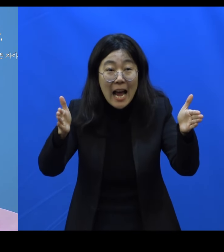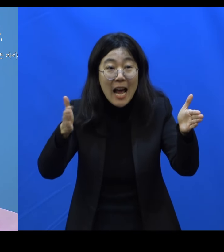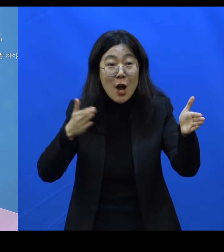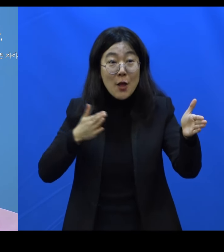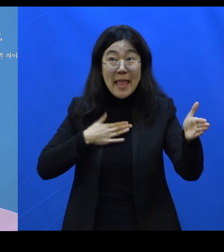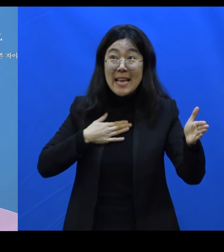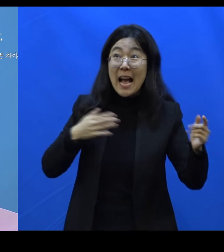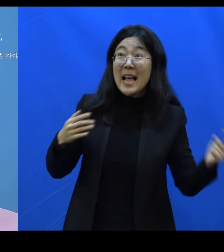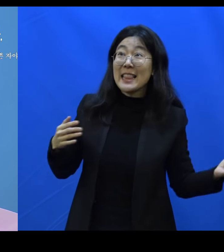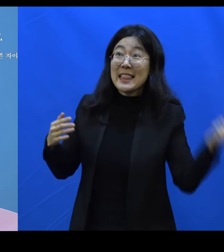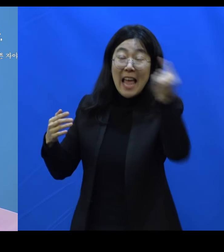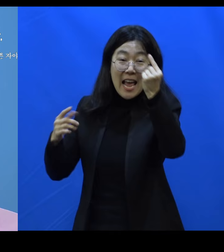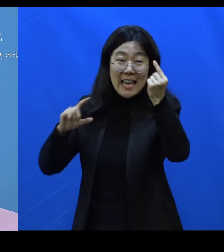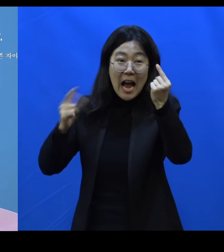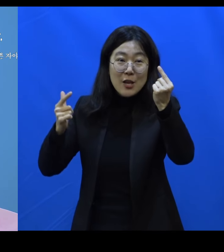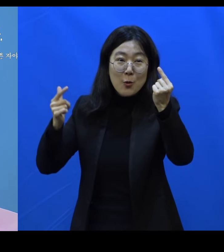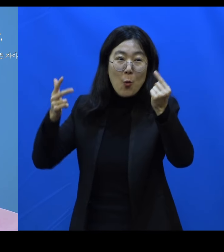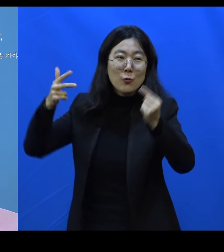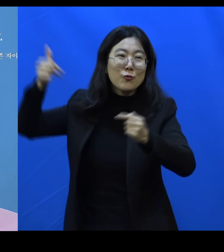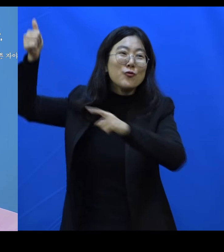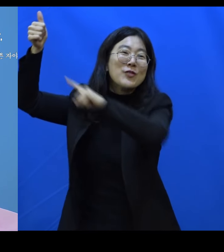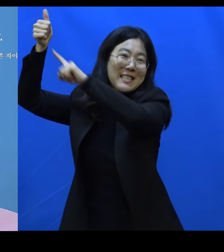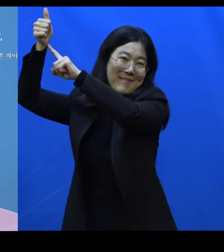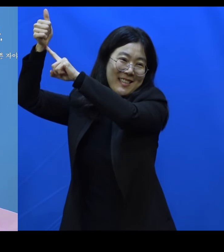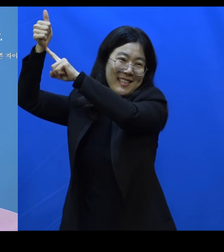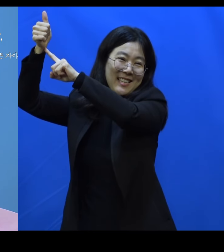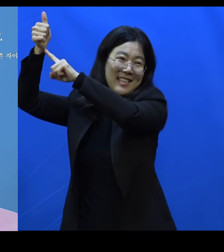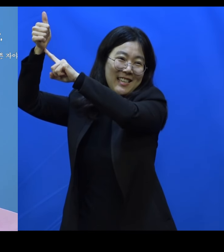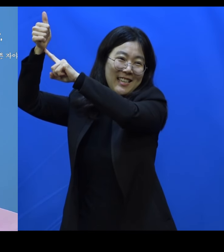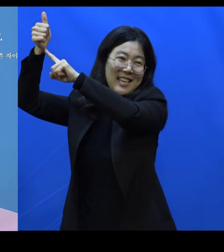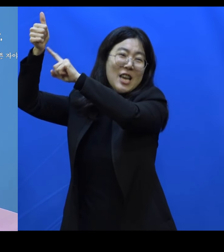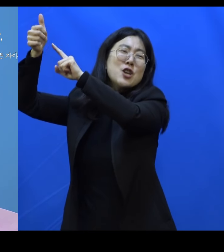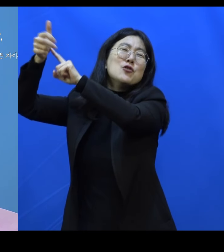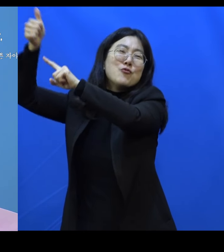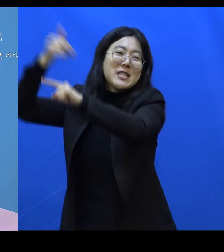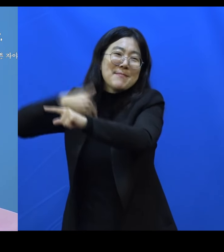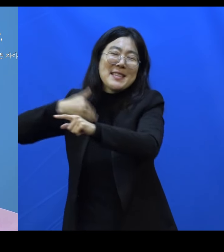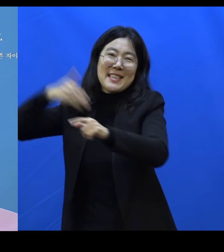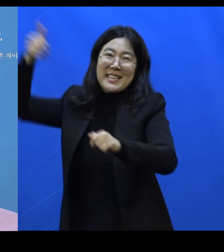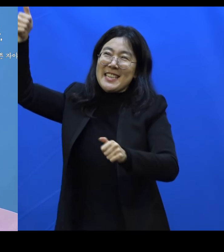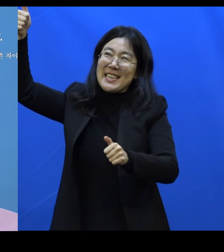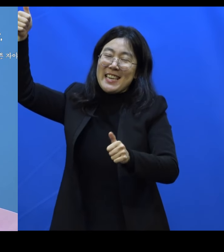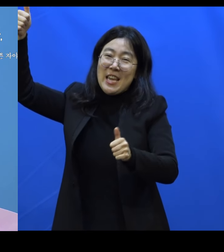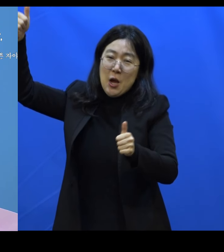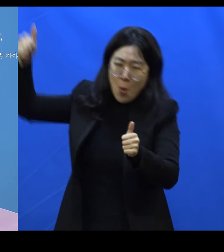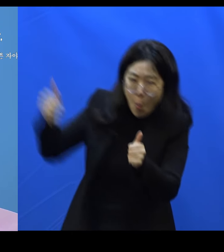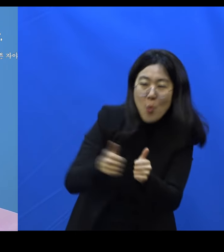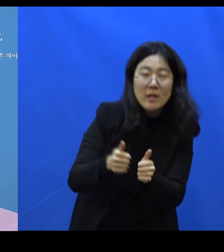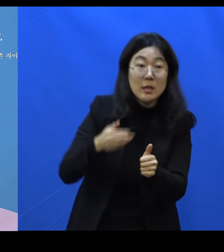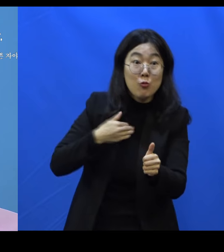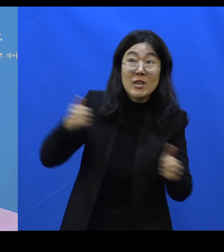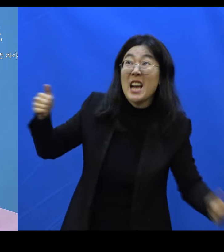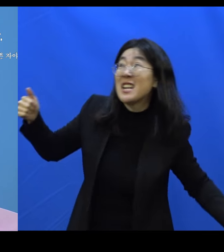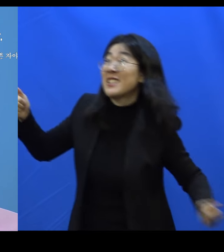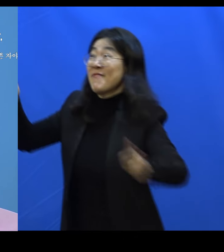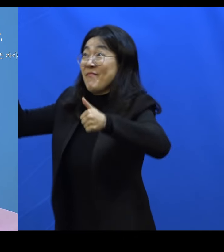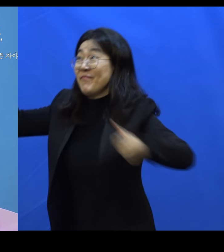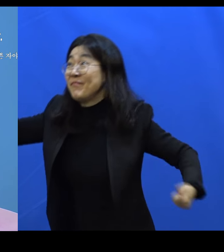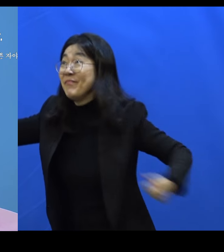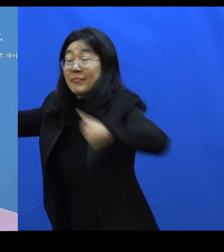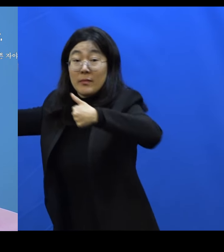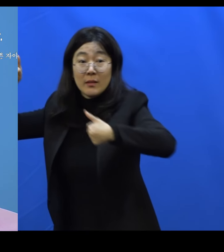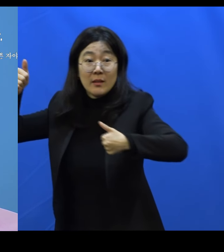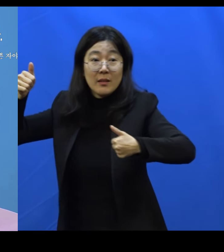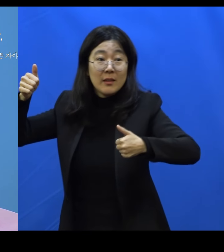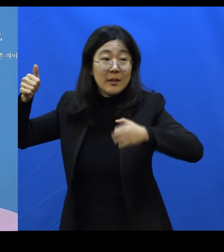우리가 아니고 주님이시라는 겁니다. 사랑의 출발점이 주님이시다. 거리를 좁히신 분은 우리 편이 아니고 하나님